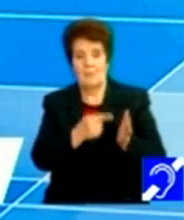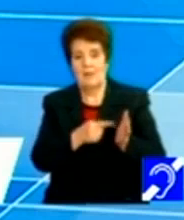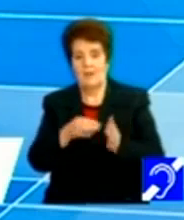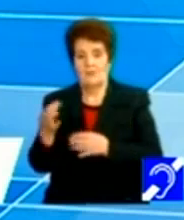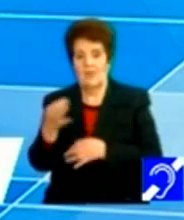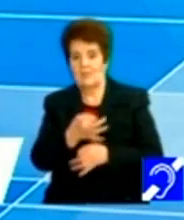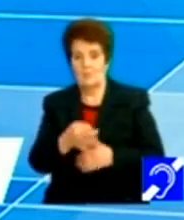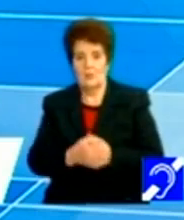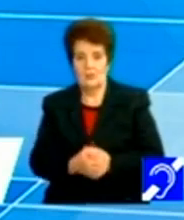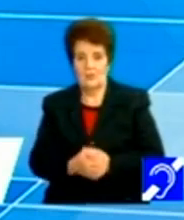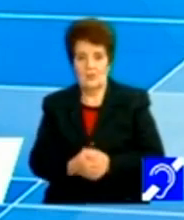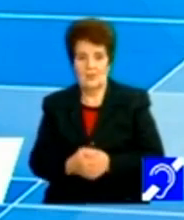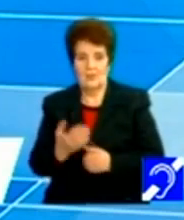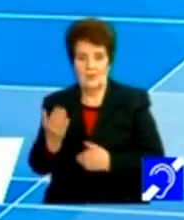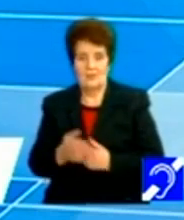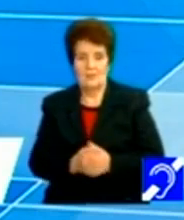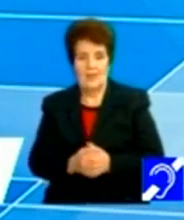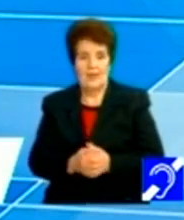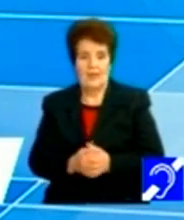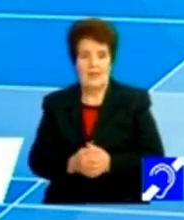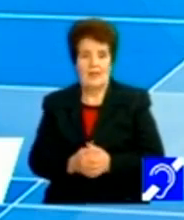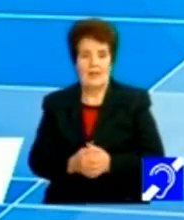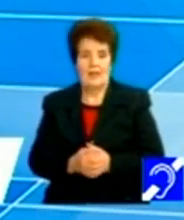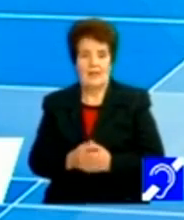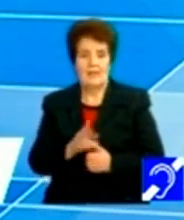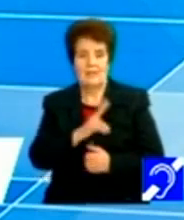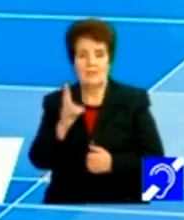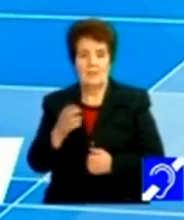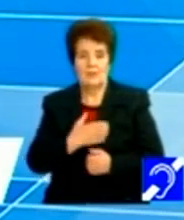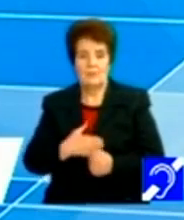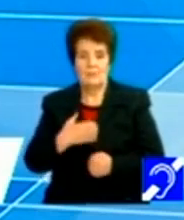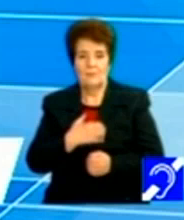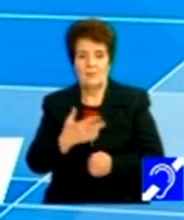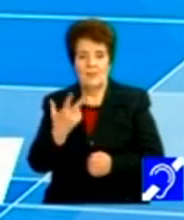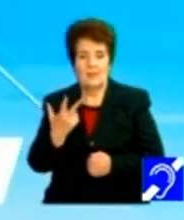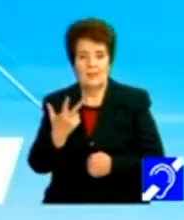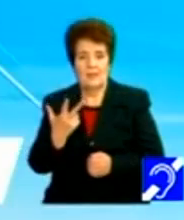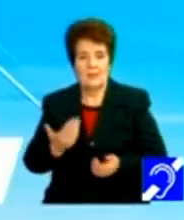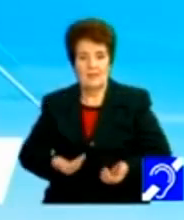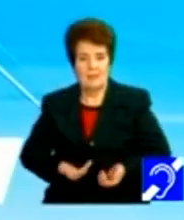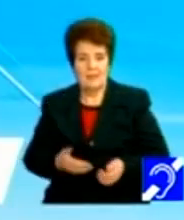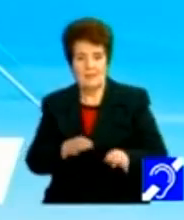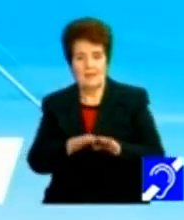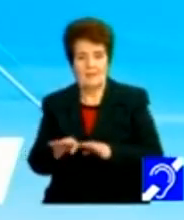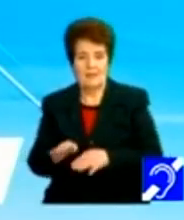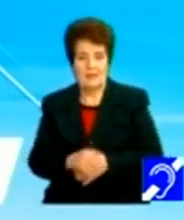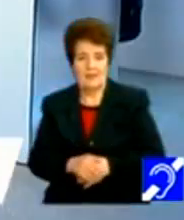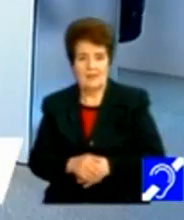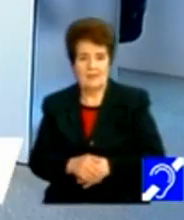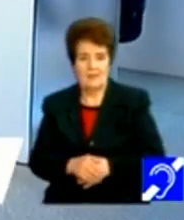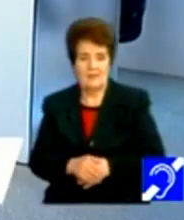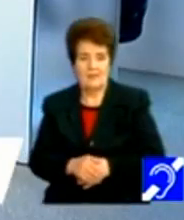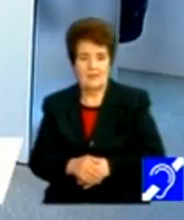și începem. Haideți să începem de la domnul Chirtoacă. Care sunt cele mai importante trei realizări din viață? Și pentru domnul Țicu,